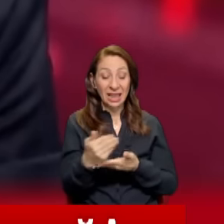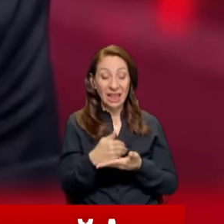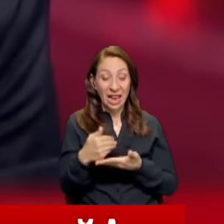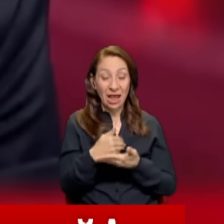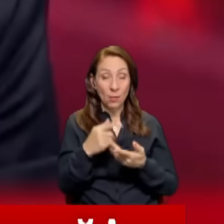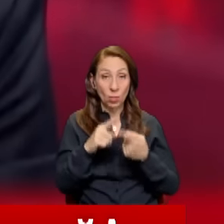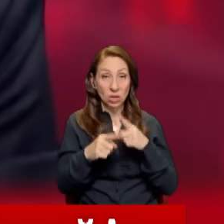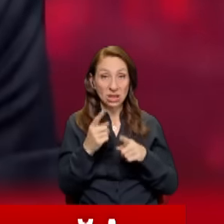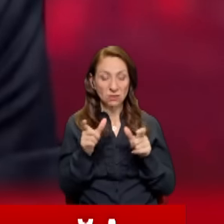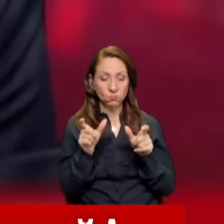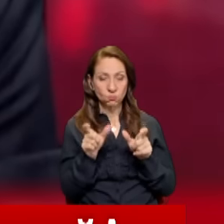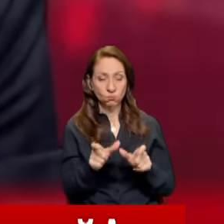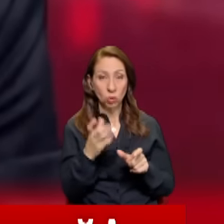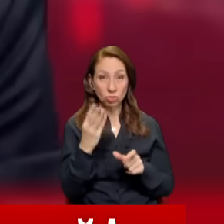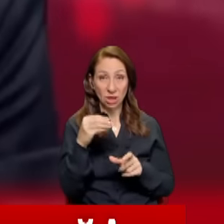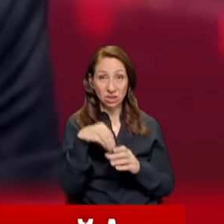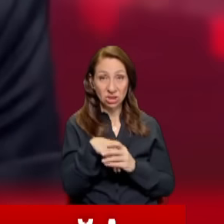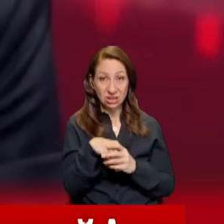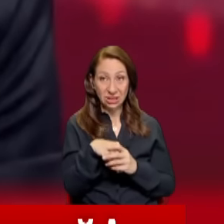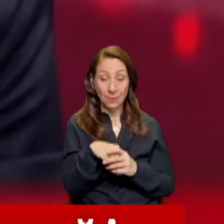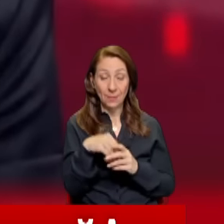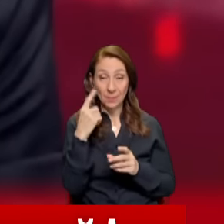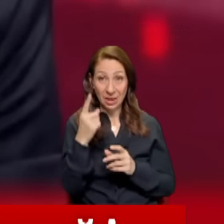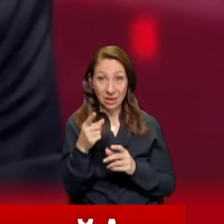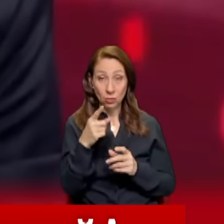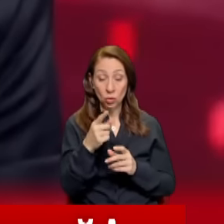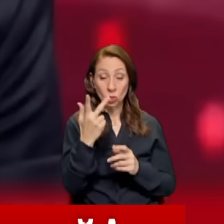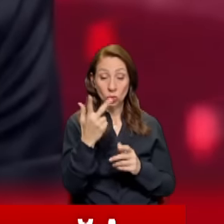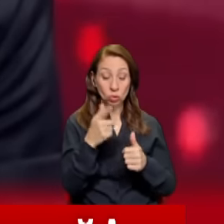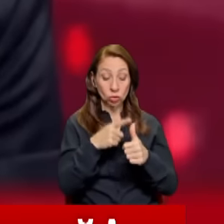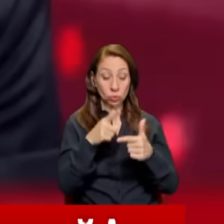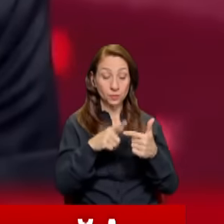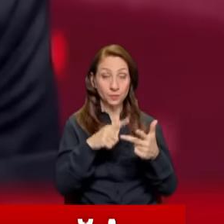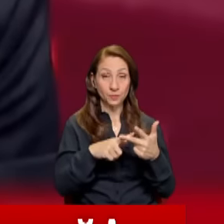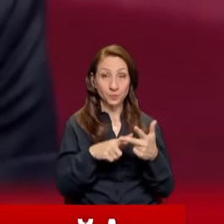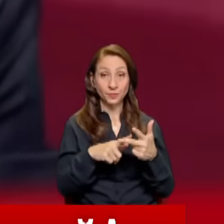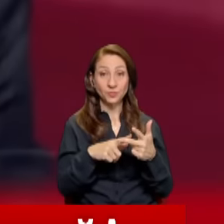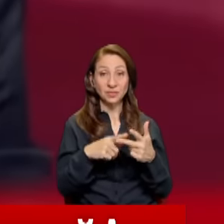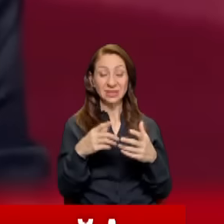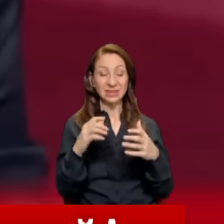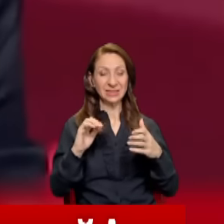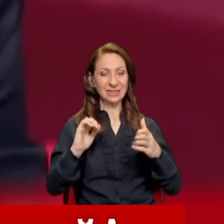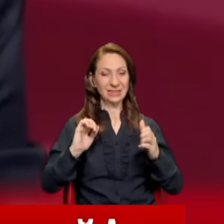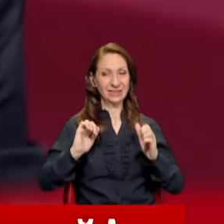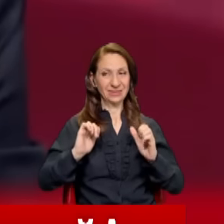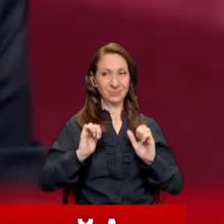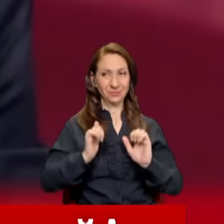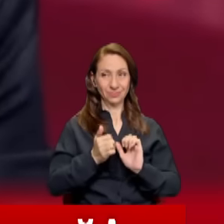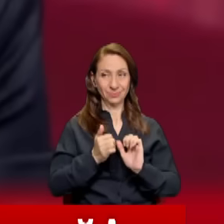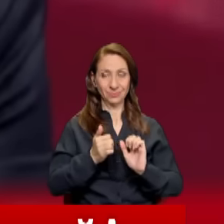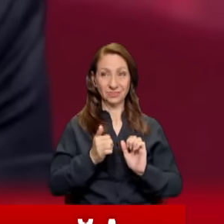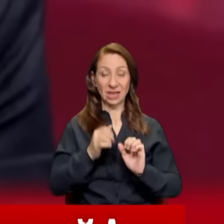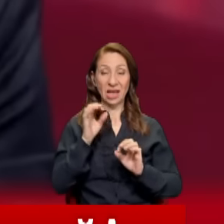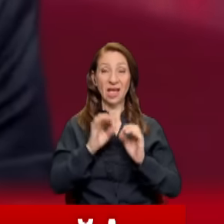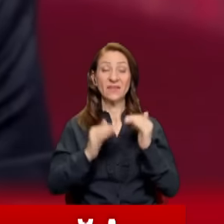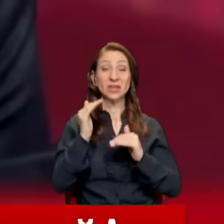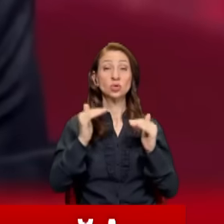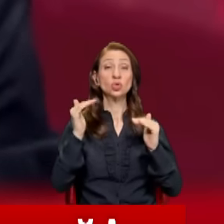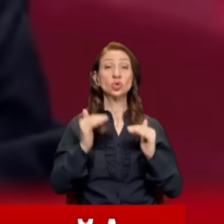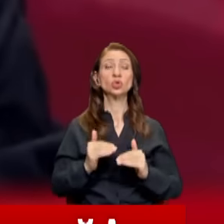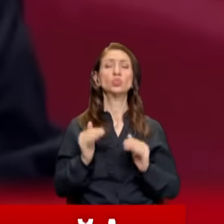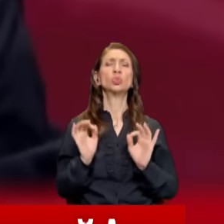politikası daha sıkı olacağı için Bakın bu üç politika sıkılaşır Ken Enflasyonun